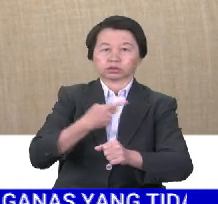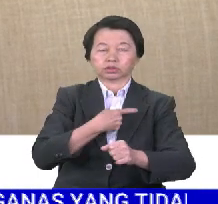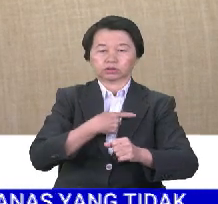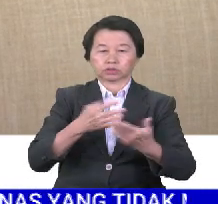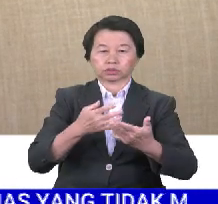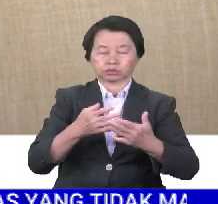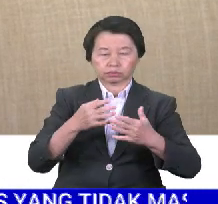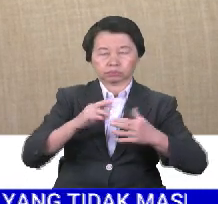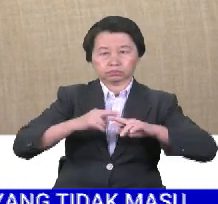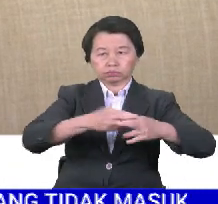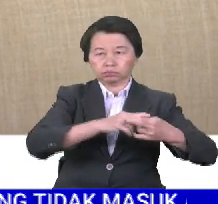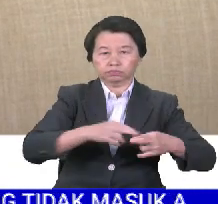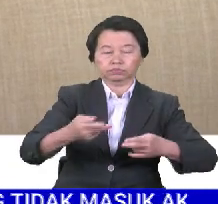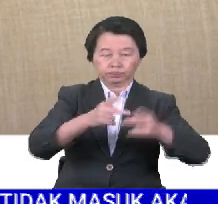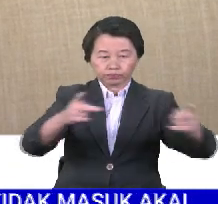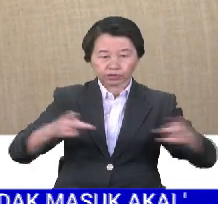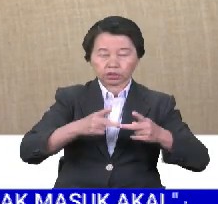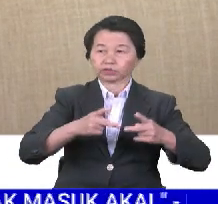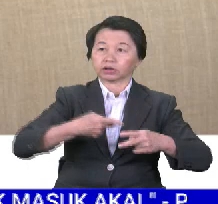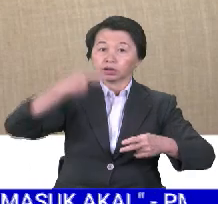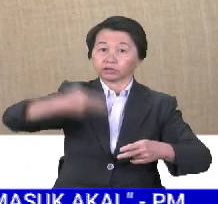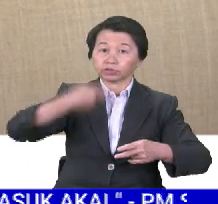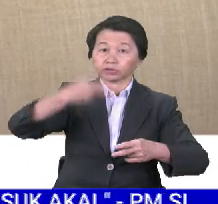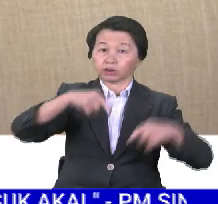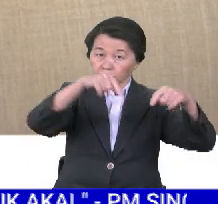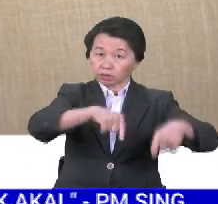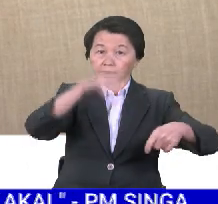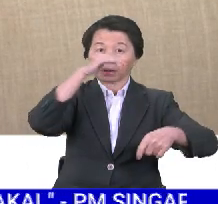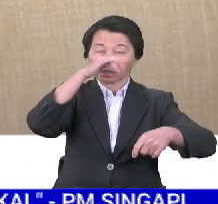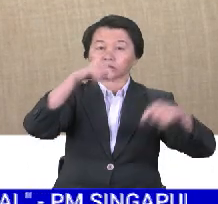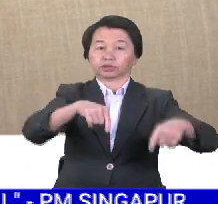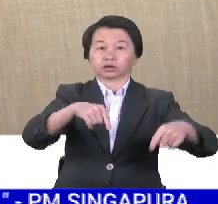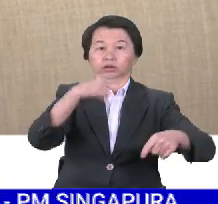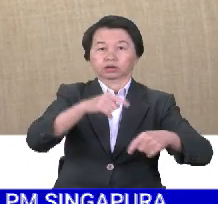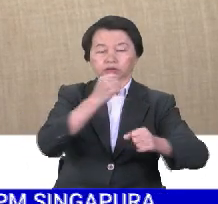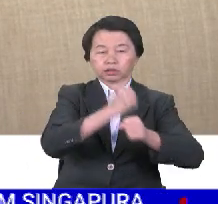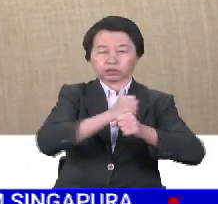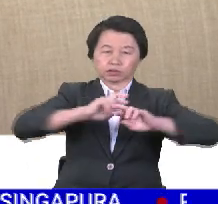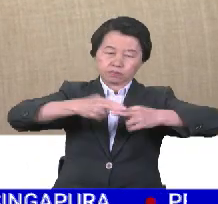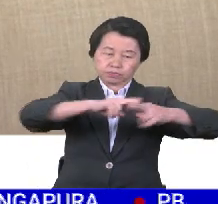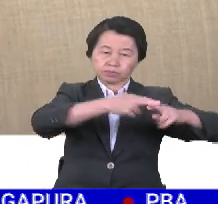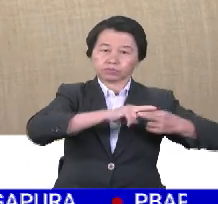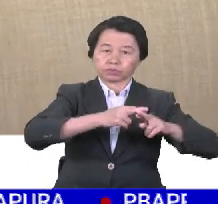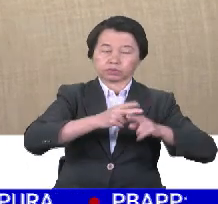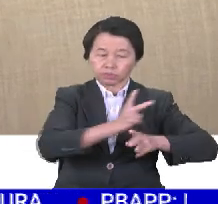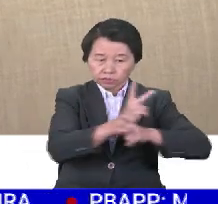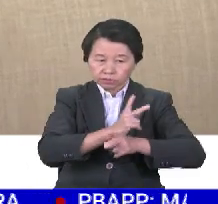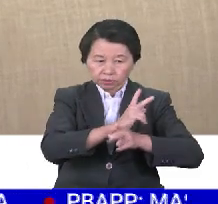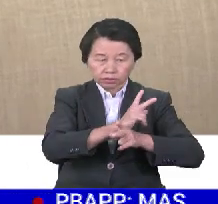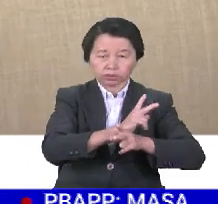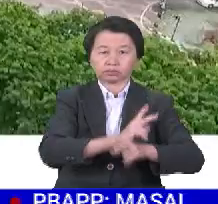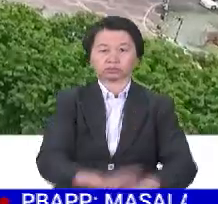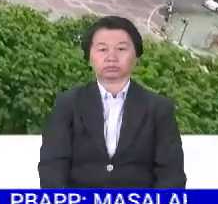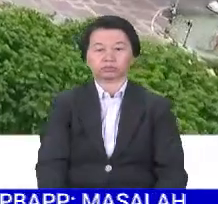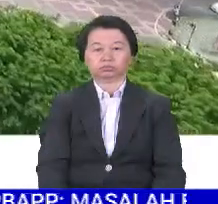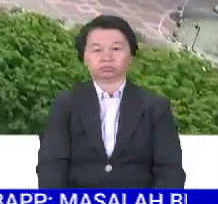lagi kawasan-kawasan sejarah yang terdapat di dalam negeri Melaka ini, begitu juga kerja-kerja pemeliharaan, peliharaan dan pemeliharaan.